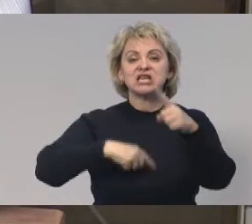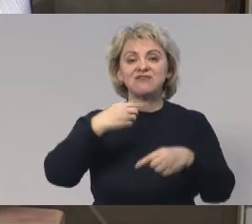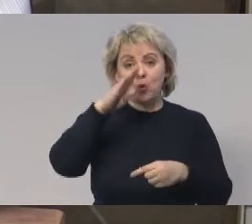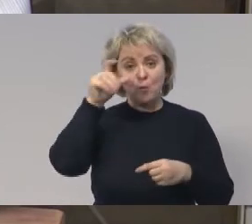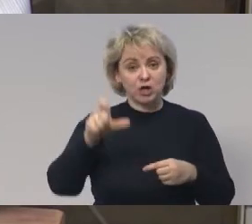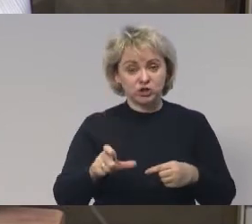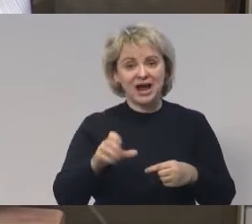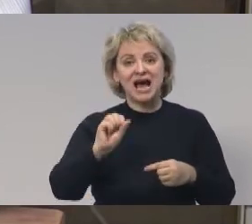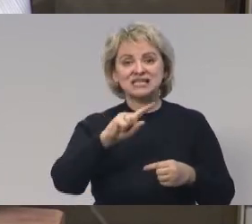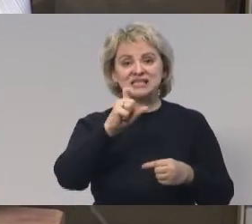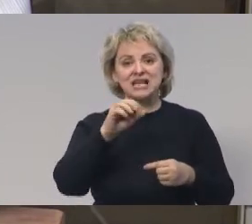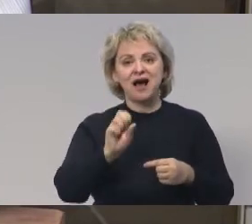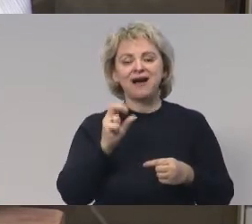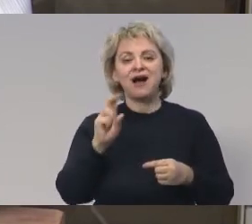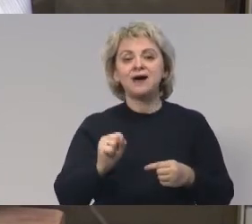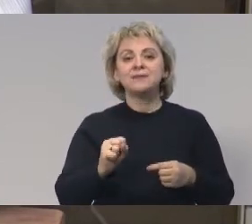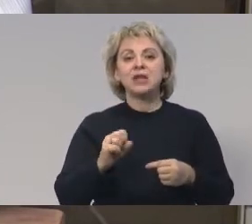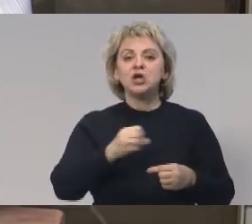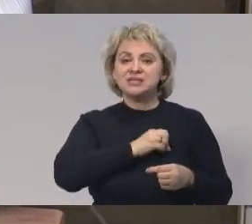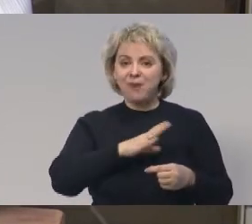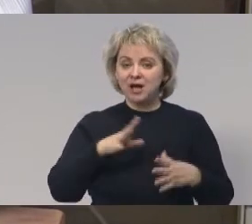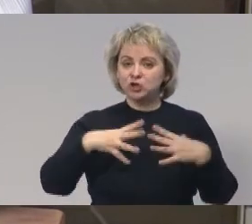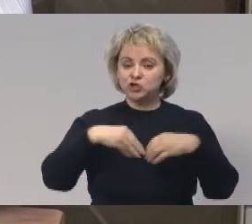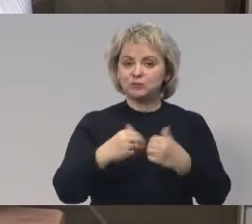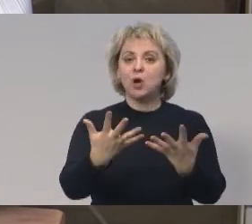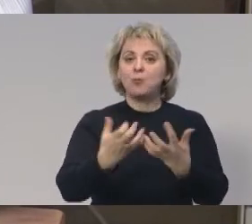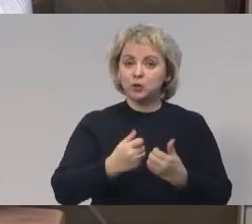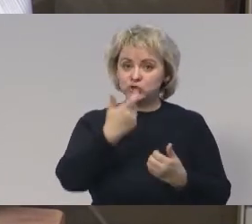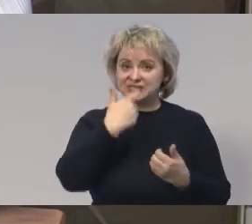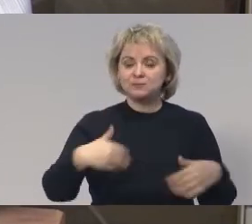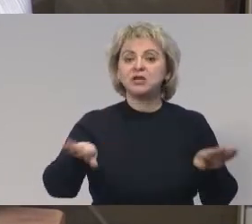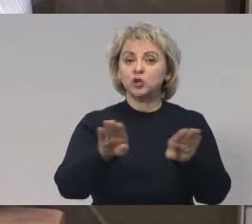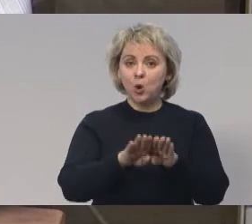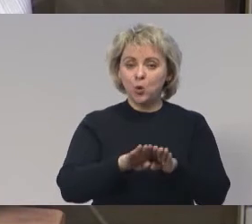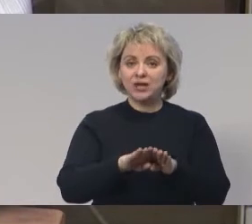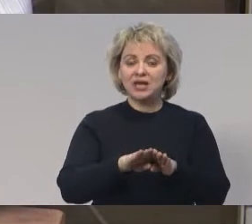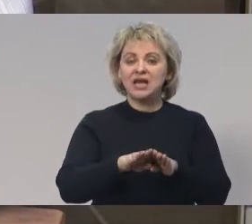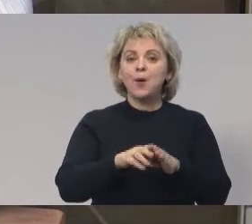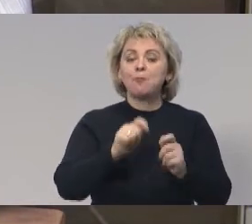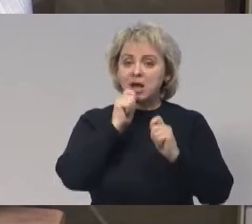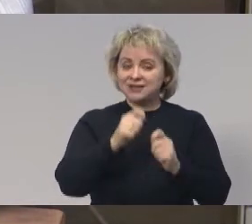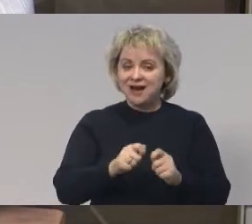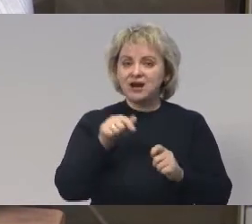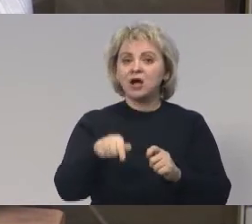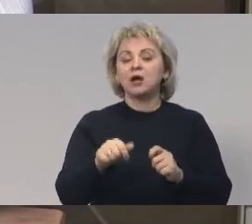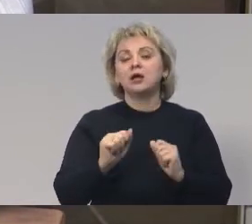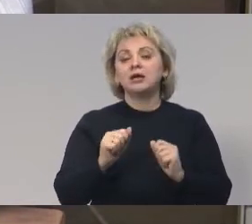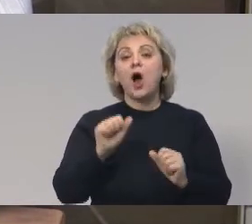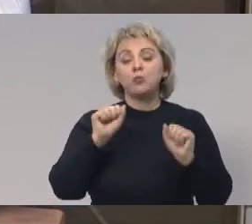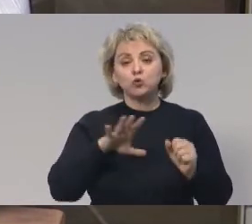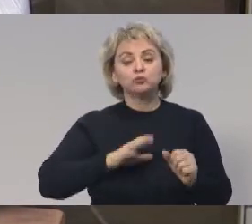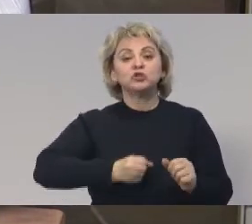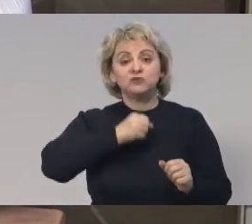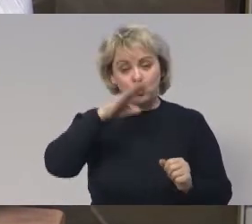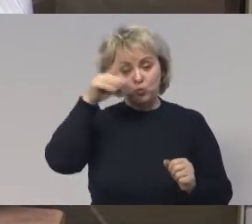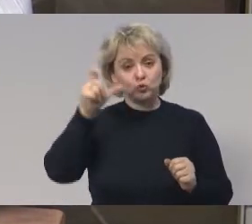мальчишка Азака из, так сказать, богатой семьи получил себе вот такую вещь подарок. Ну, а может быть, и взрослый